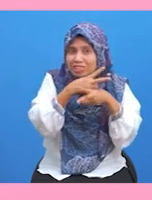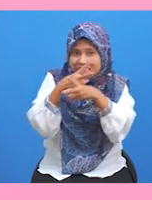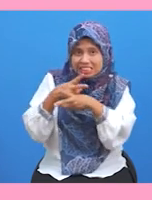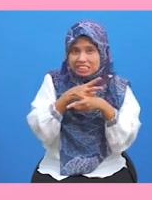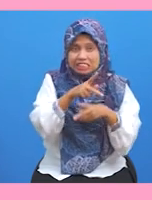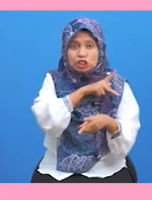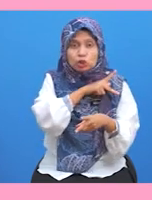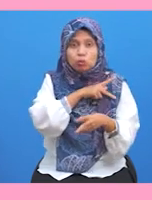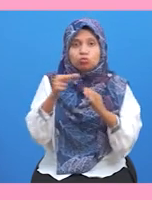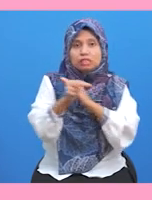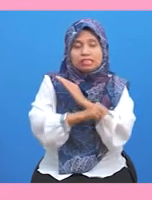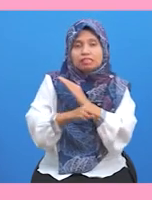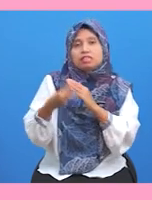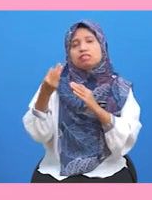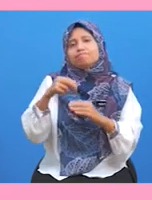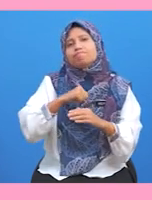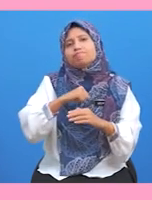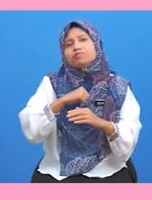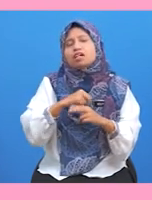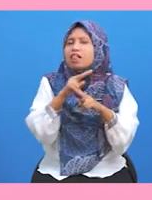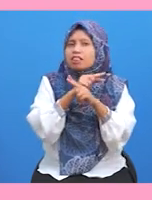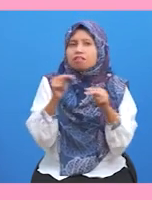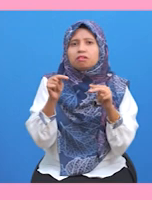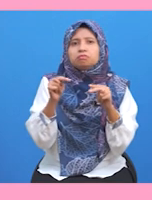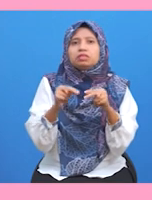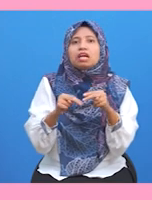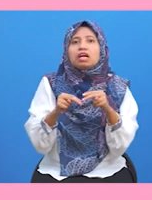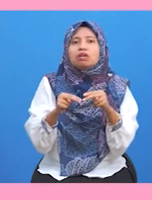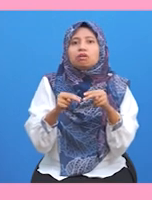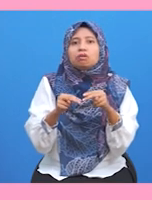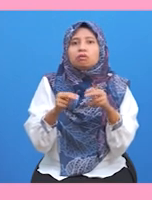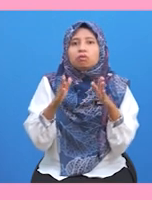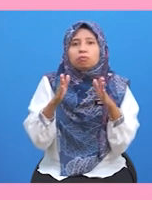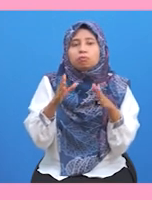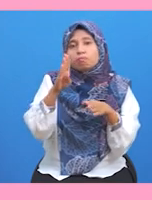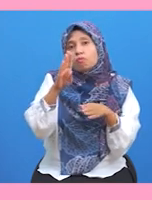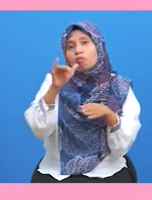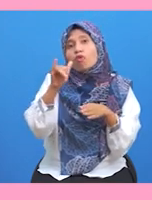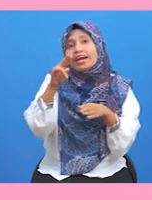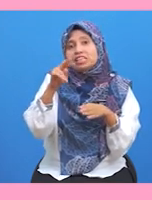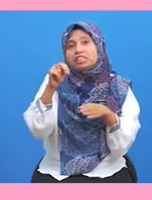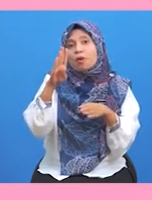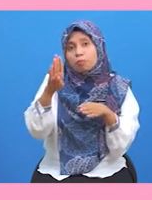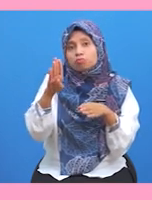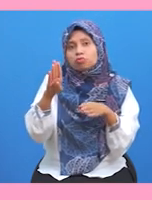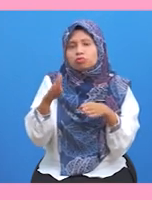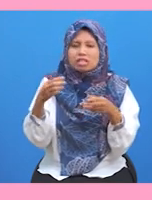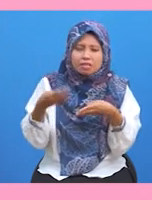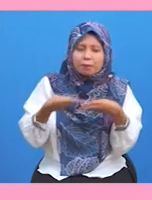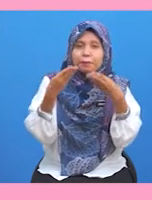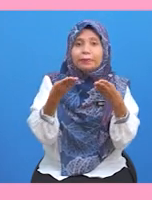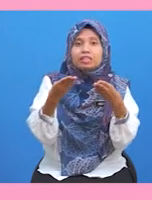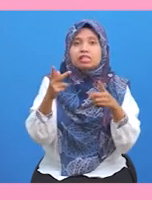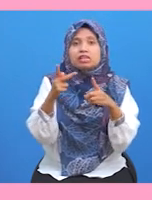negeri mereka sendiri. Namun begitu, tindakan Vinebrook menyerahkan Sarawak kepada